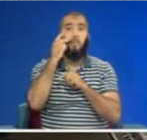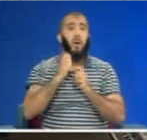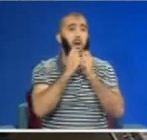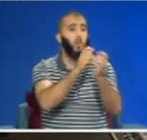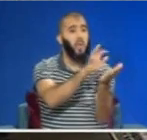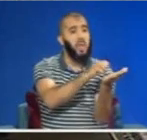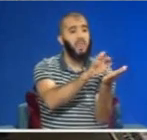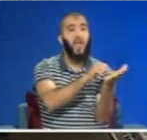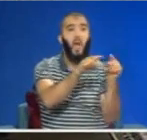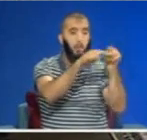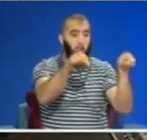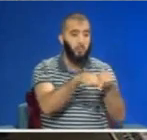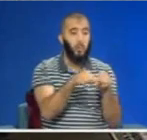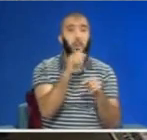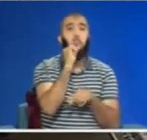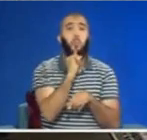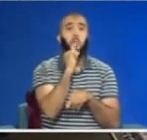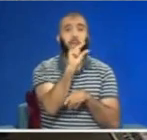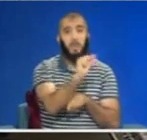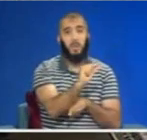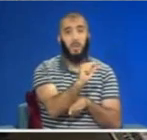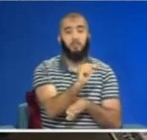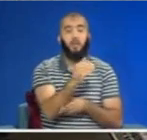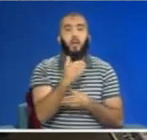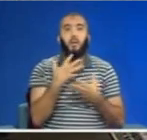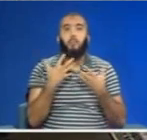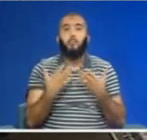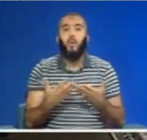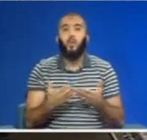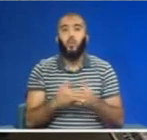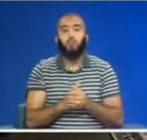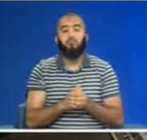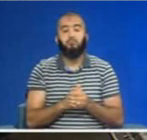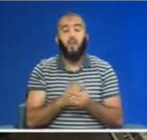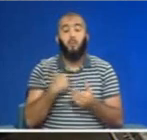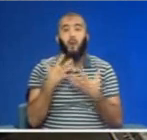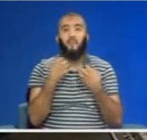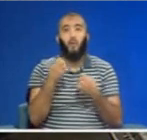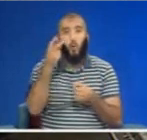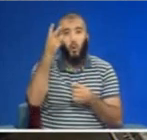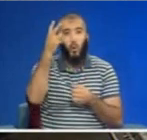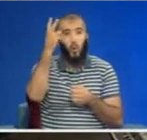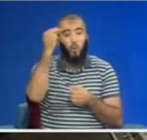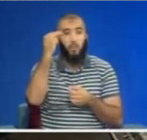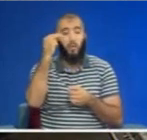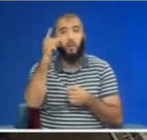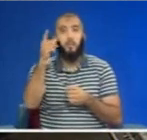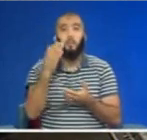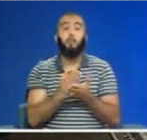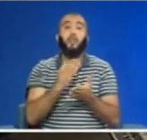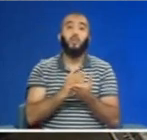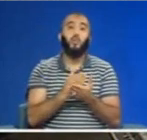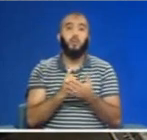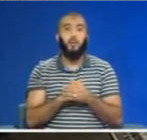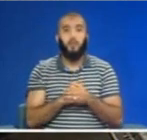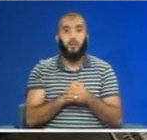أنا حبيت نعرف باللي هذا خويا من بابا باع الأرض بلا ما يقول له كان داير بابا كان داير له قبل ما يموت كان